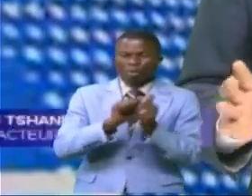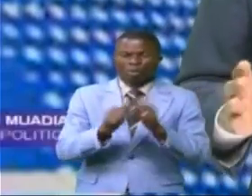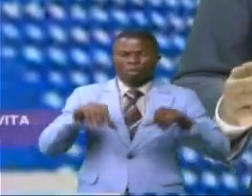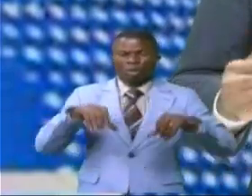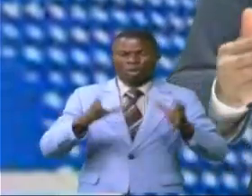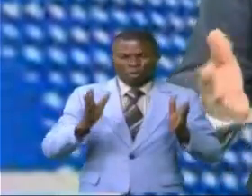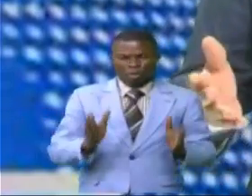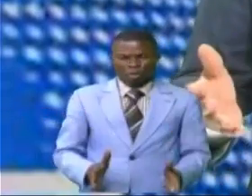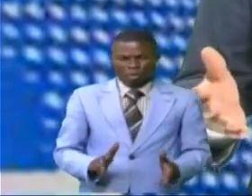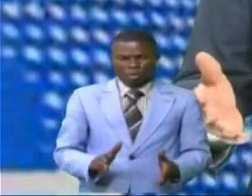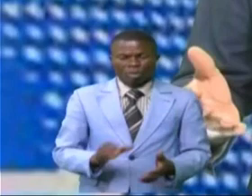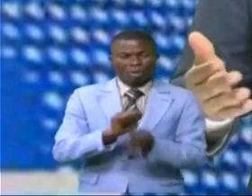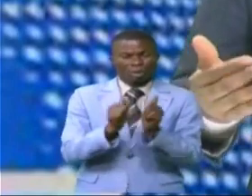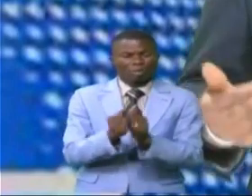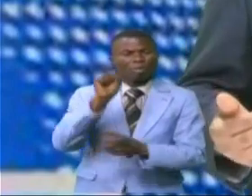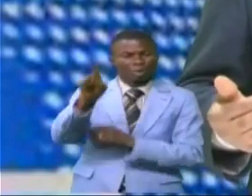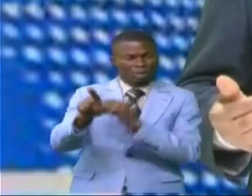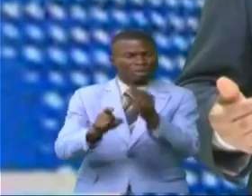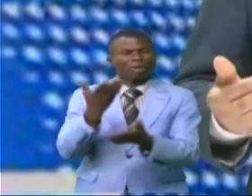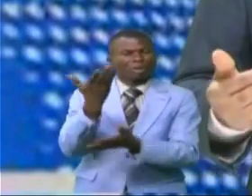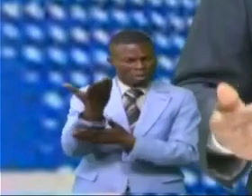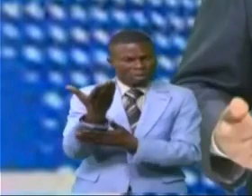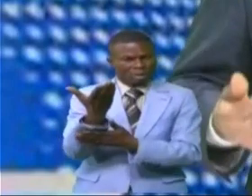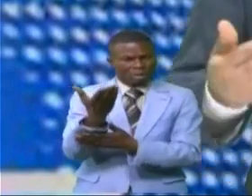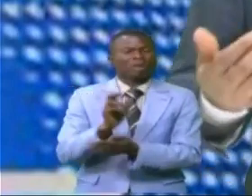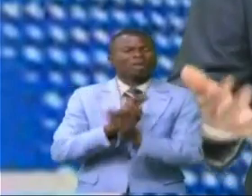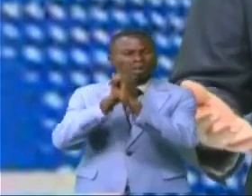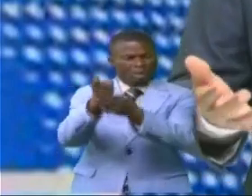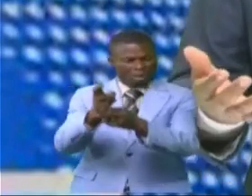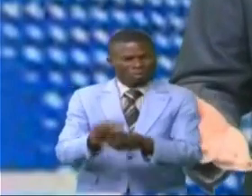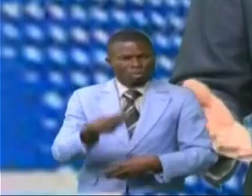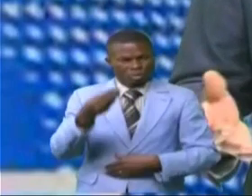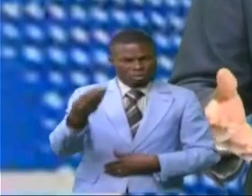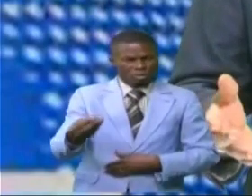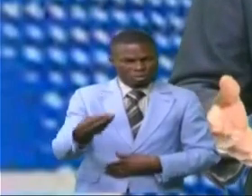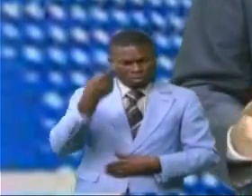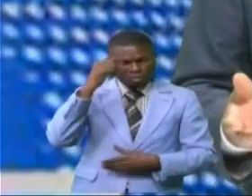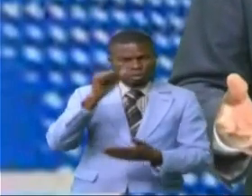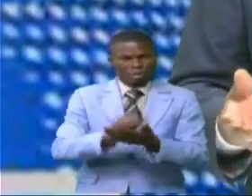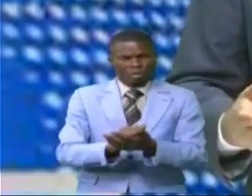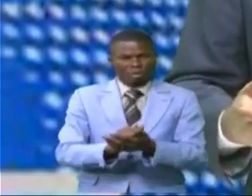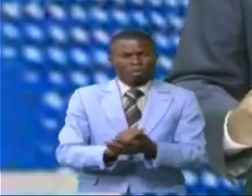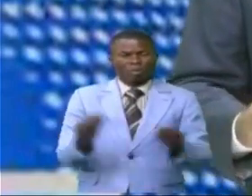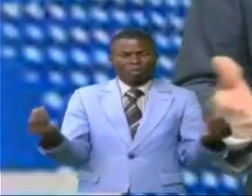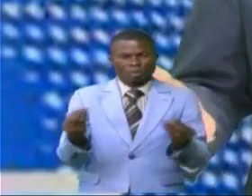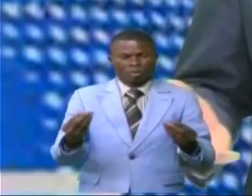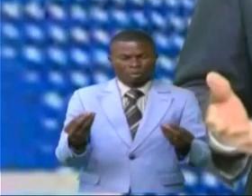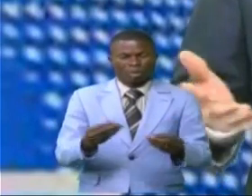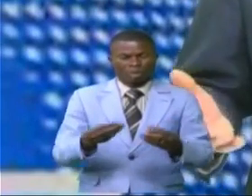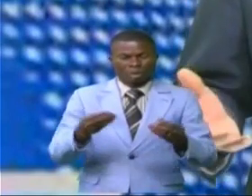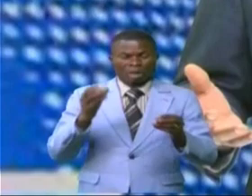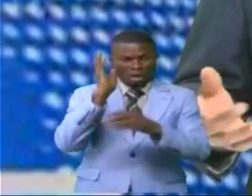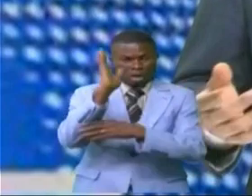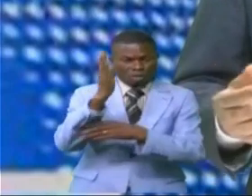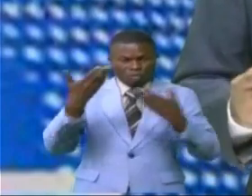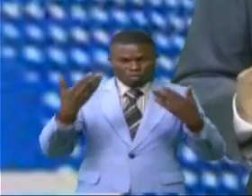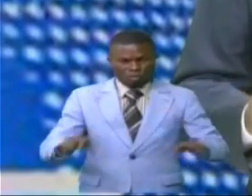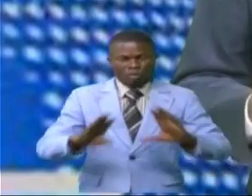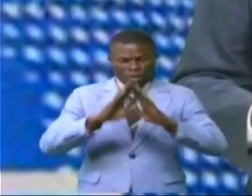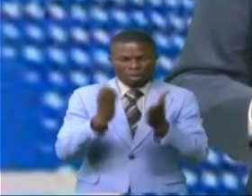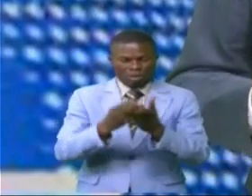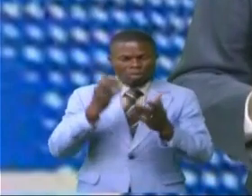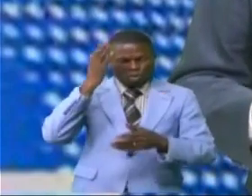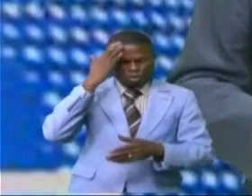Congolais. Ceux qui ont des questions pourront poser des questions et auront donc des réponses à cela. Et afin que, quand nous terminons la conférence, tout le monde sera